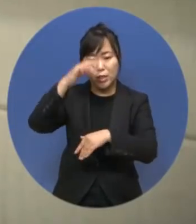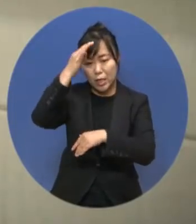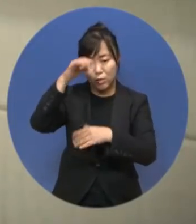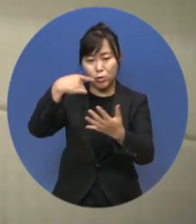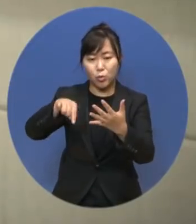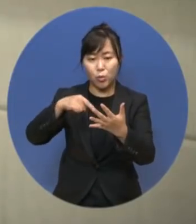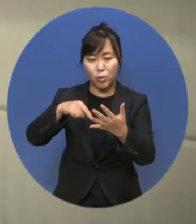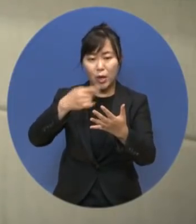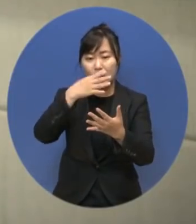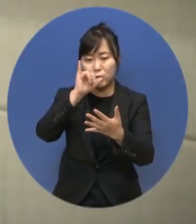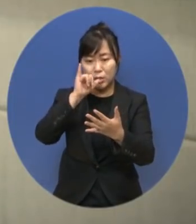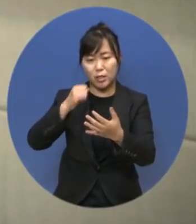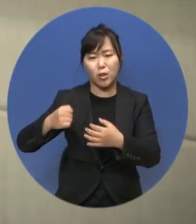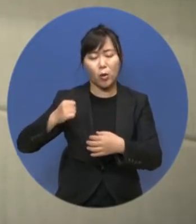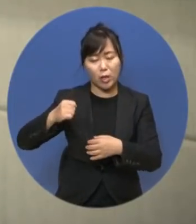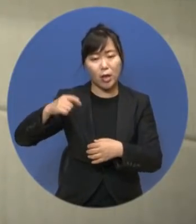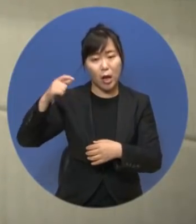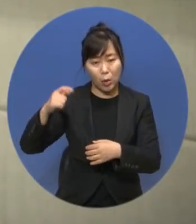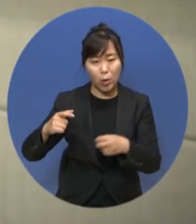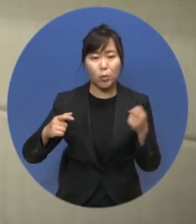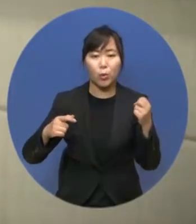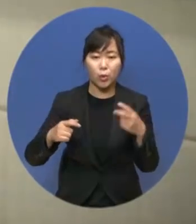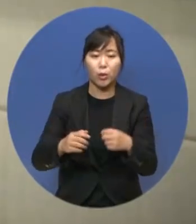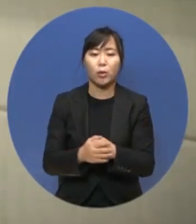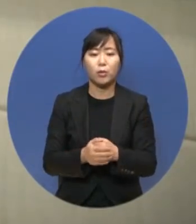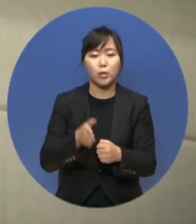문화예술 교육을 할 수 있는 역량을 강화하고